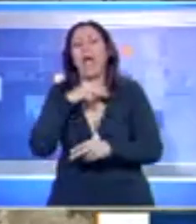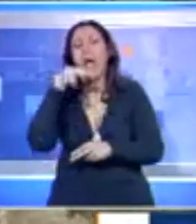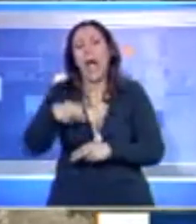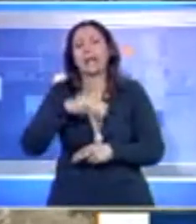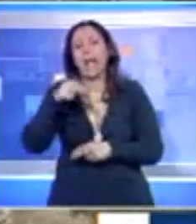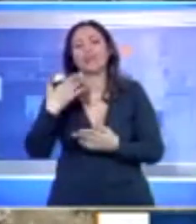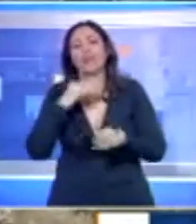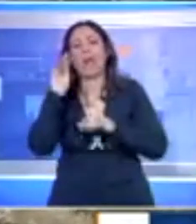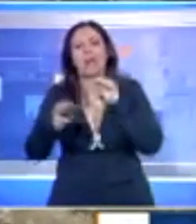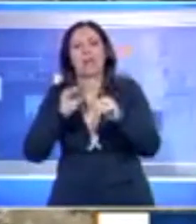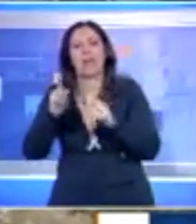intervento su quel tratto di strada